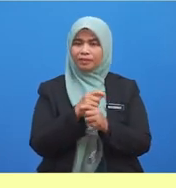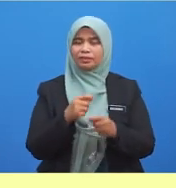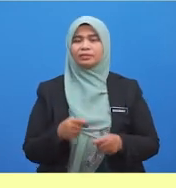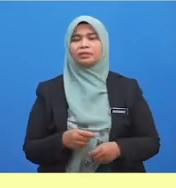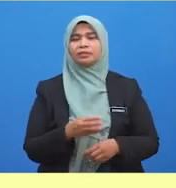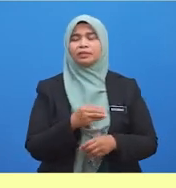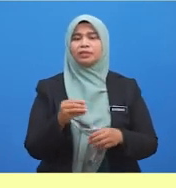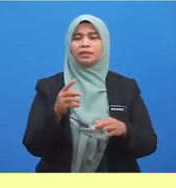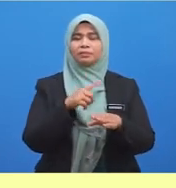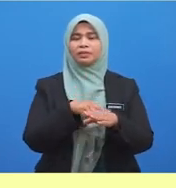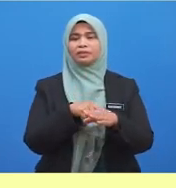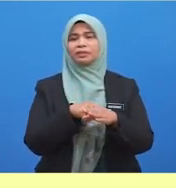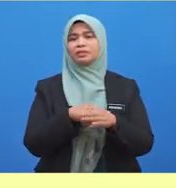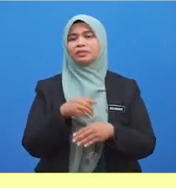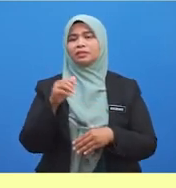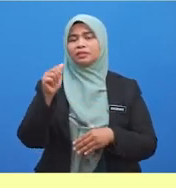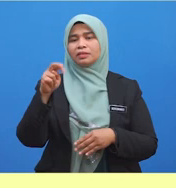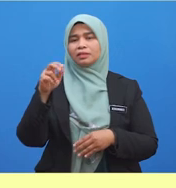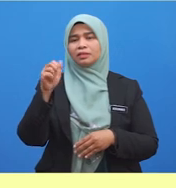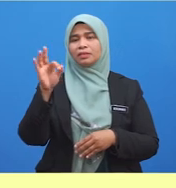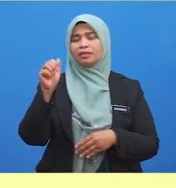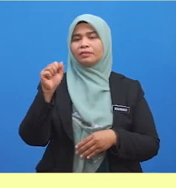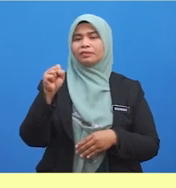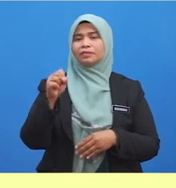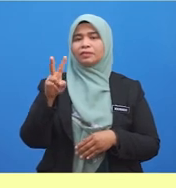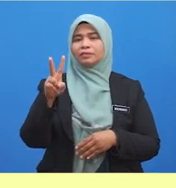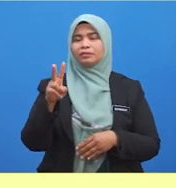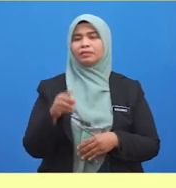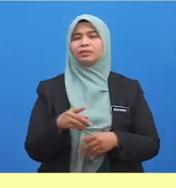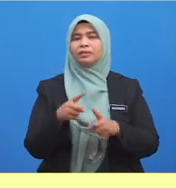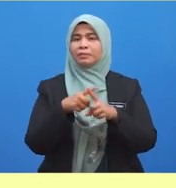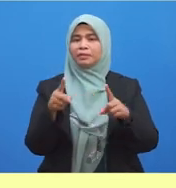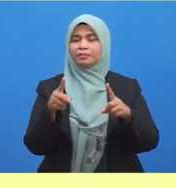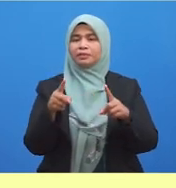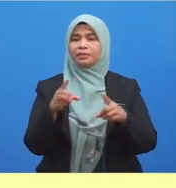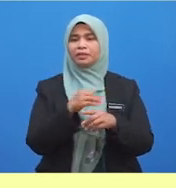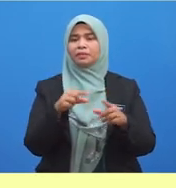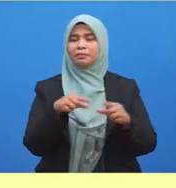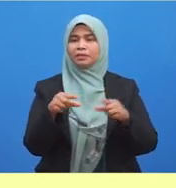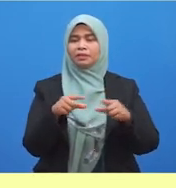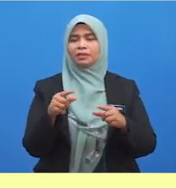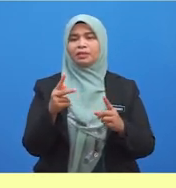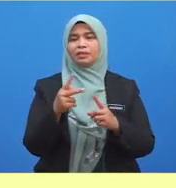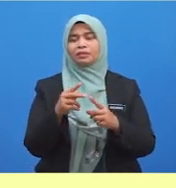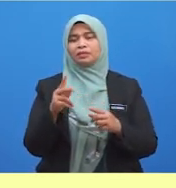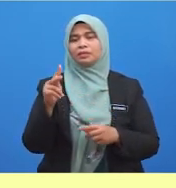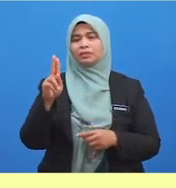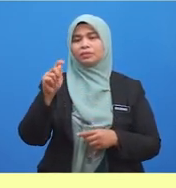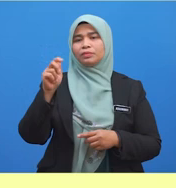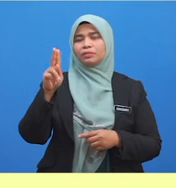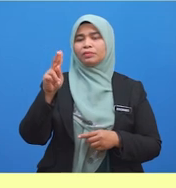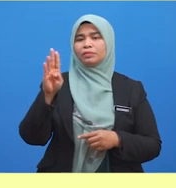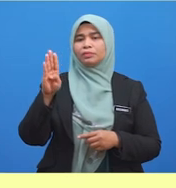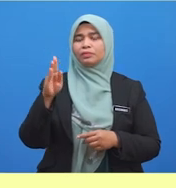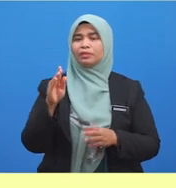semasa anafasa 2 pula, pasangan kromatid kembar berpisah dan bergerak ke kutub yang